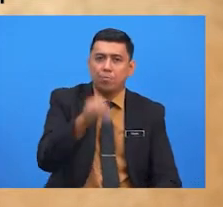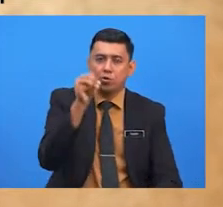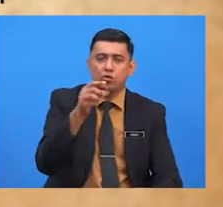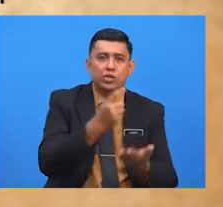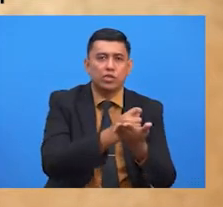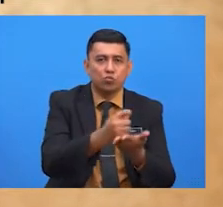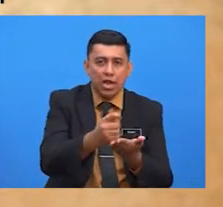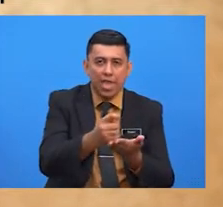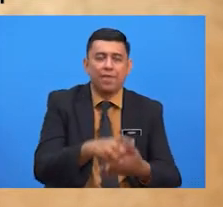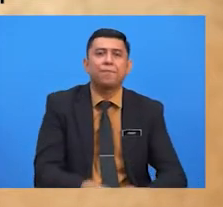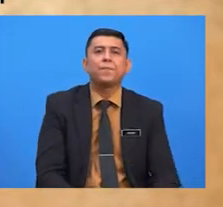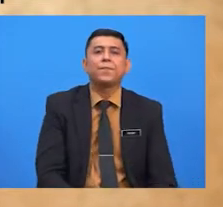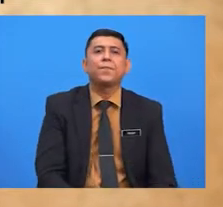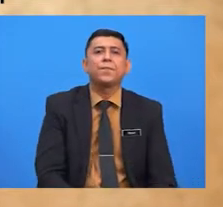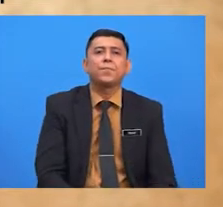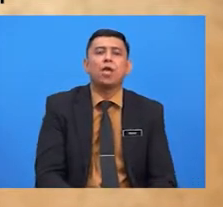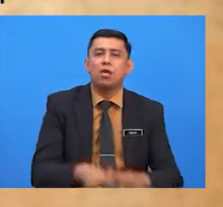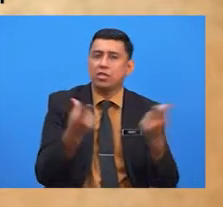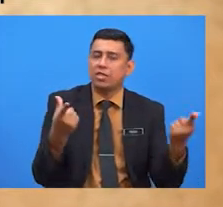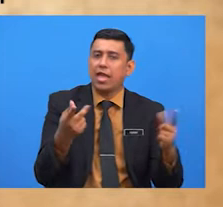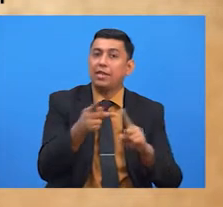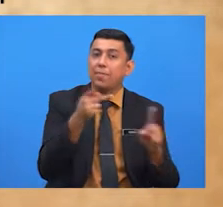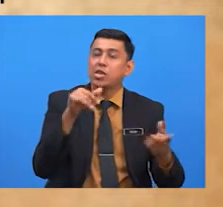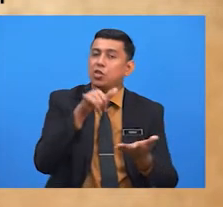pengutip cukai. Selain daripada itu,